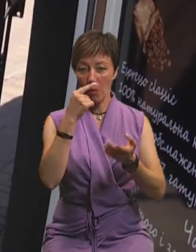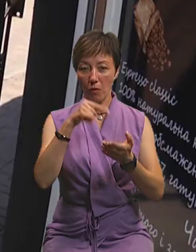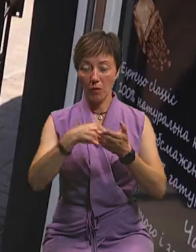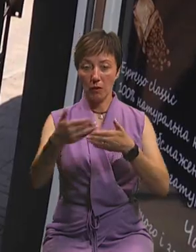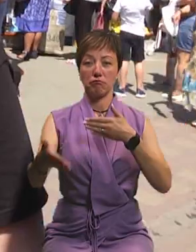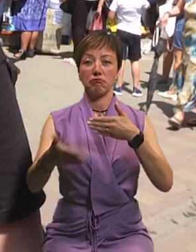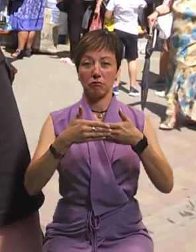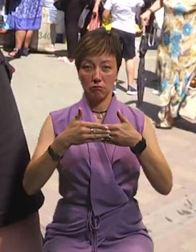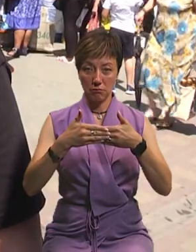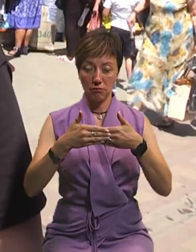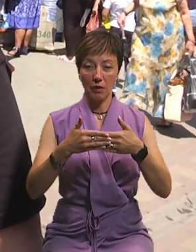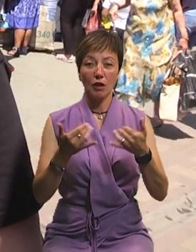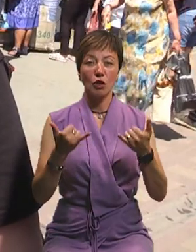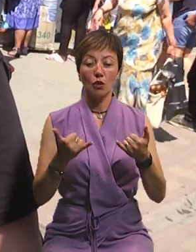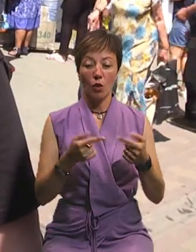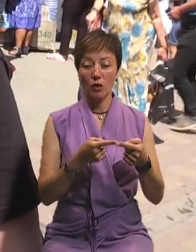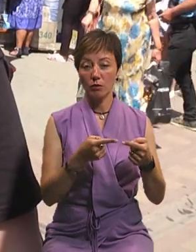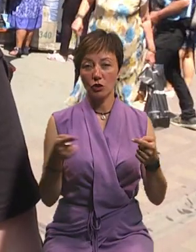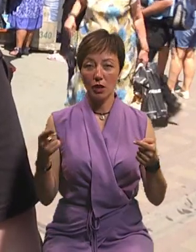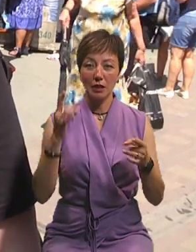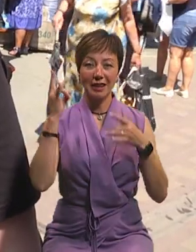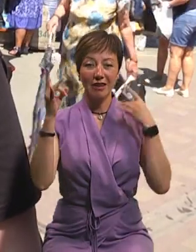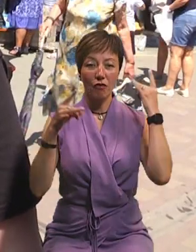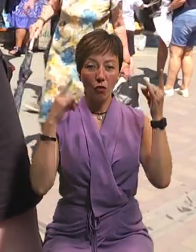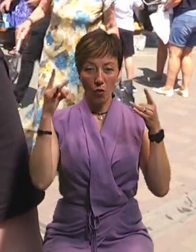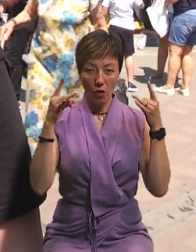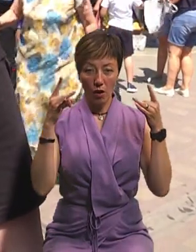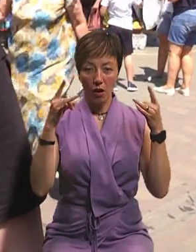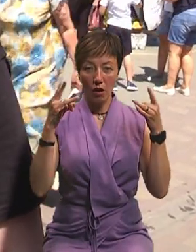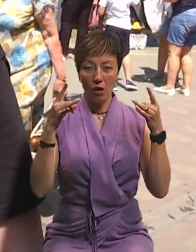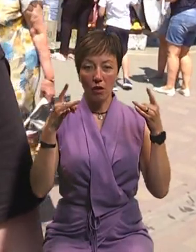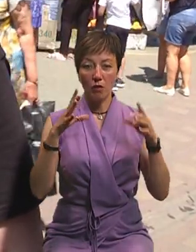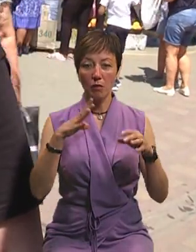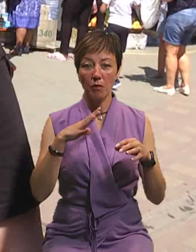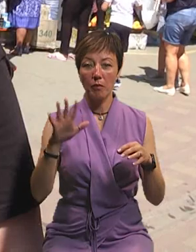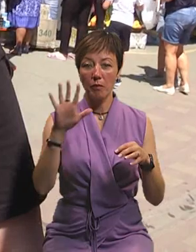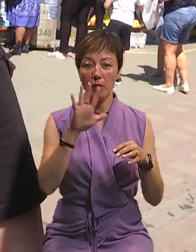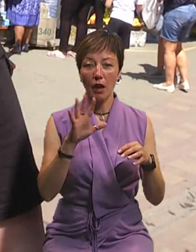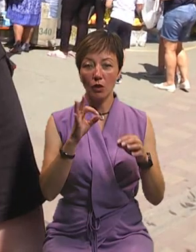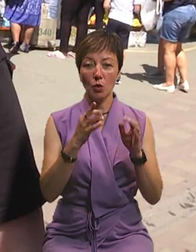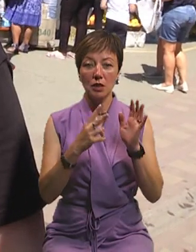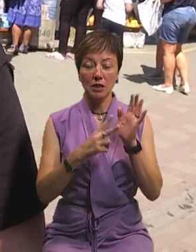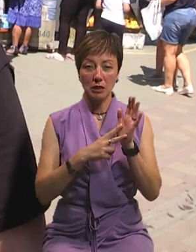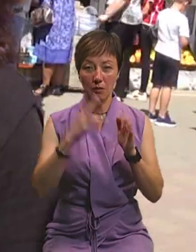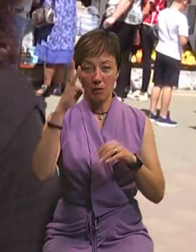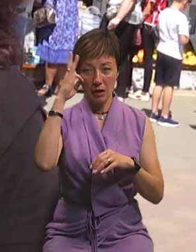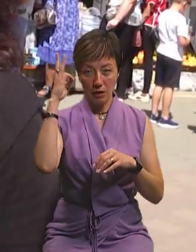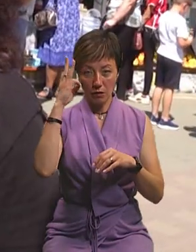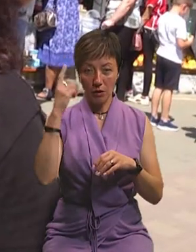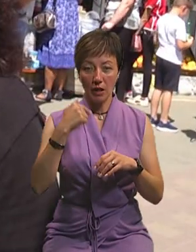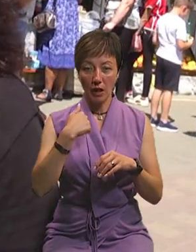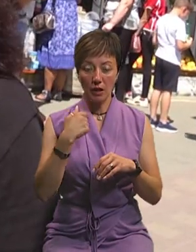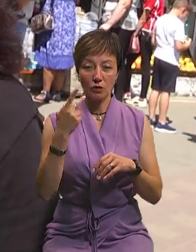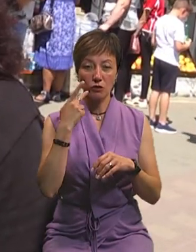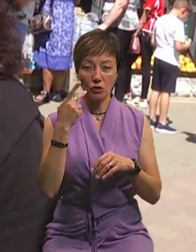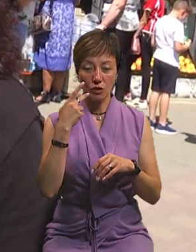зачиненими воротами сьогодні під час повітрюваної тривоги яка пролунала в 5,07 в Хмельницькому Я